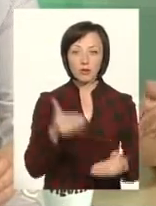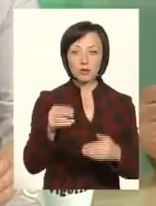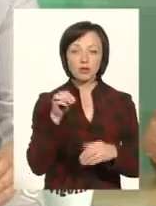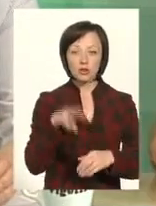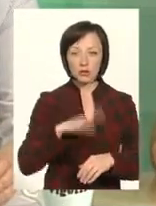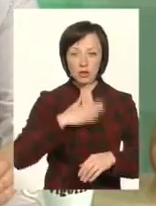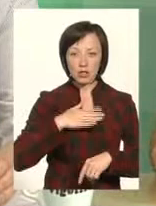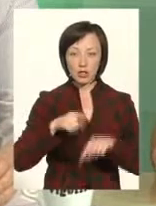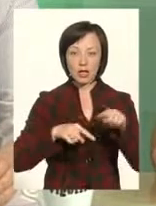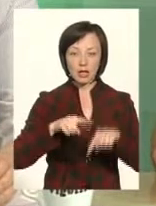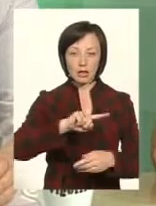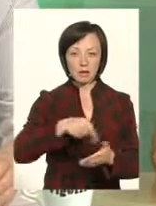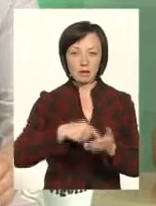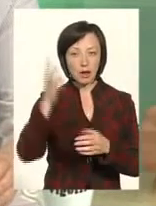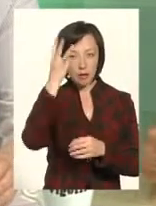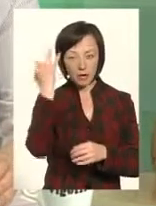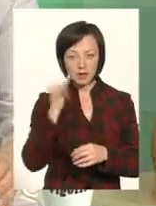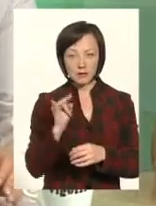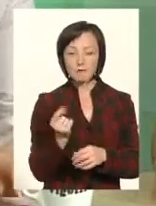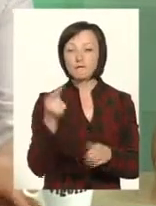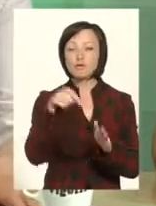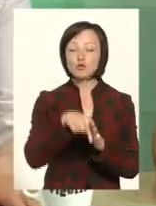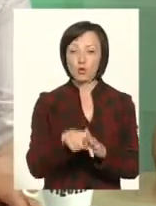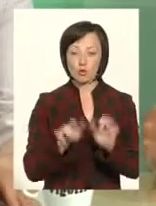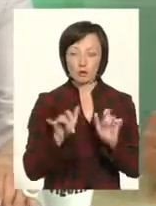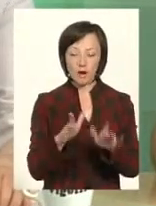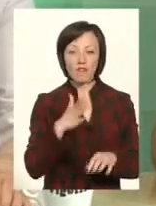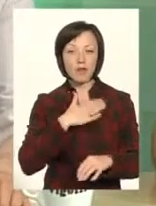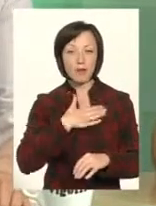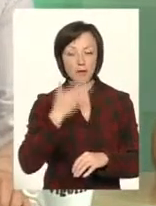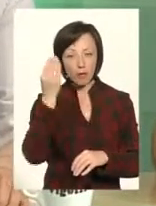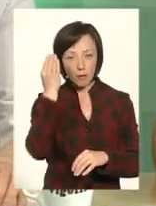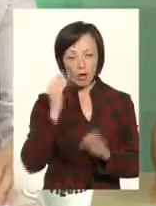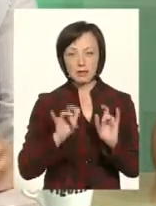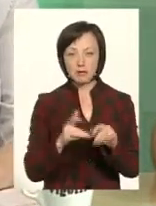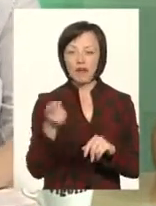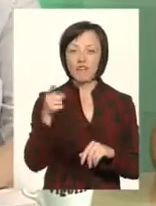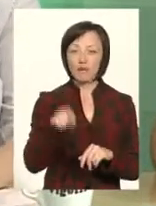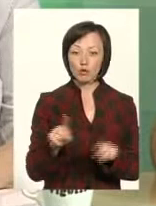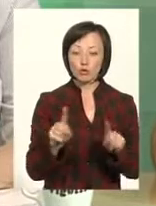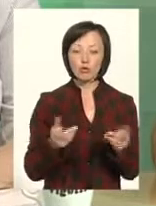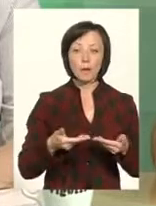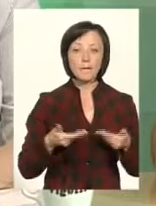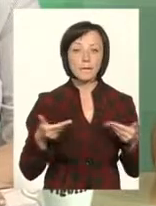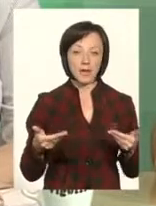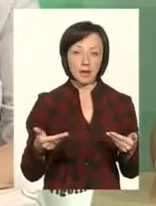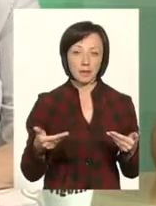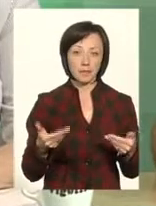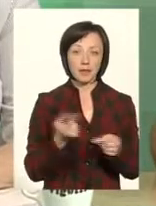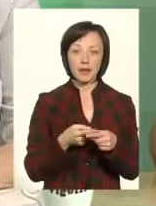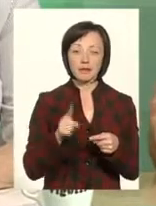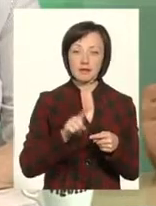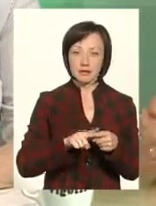наше рідне місто Хмельницьке. В чому справа? На мій погляд, справа в тому, що ми